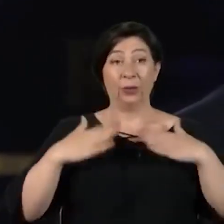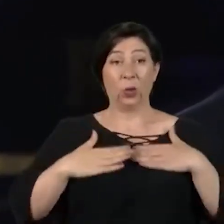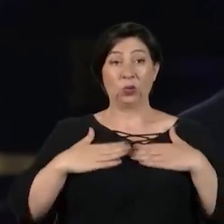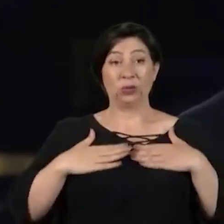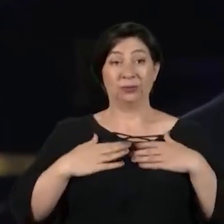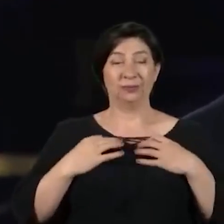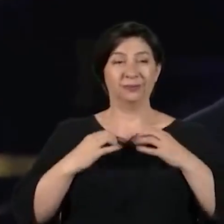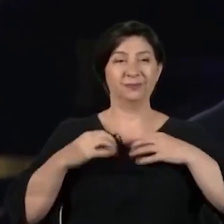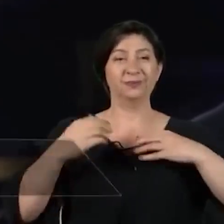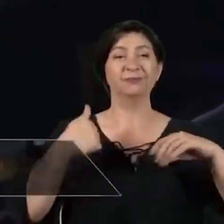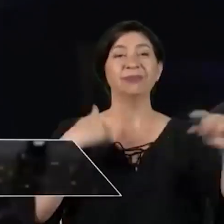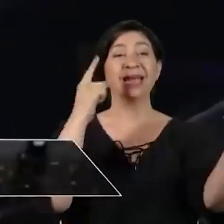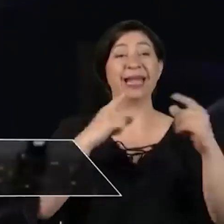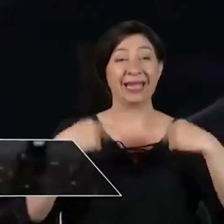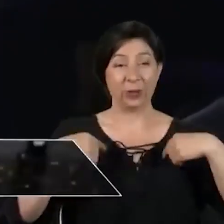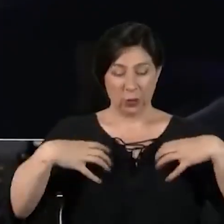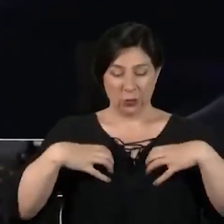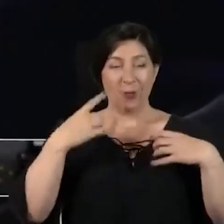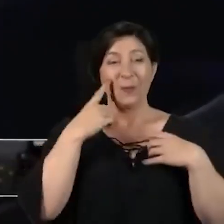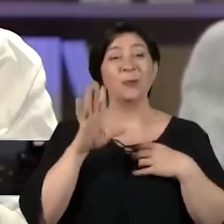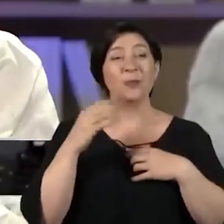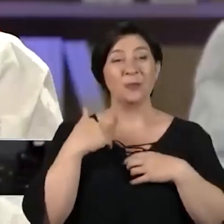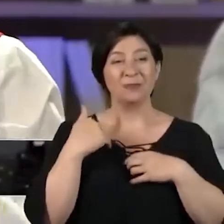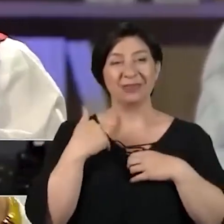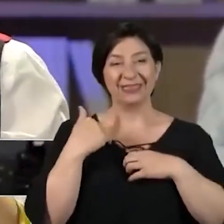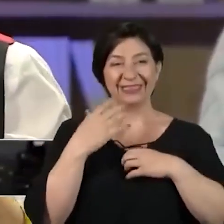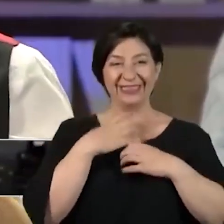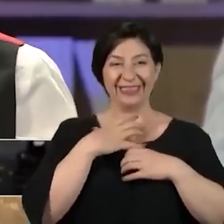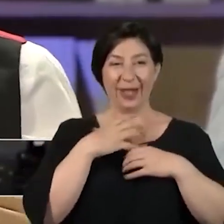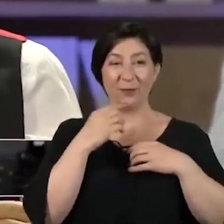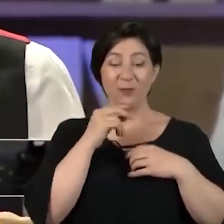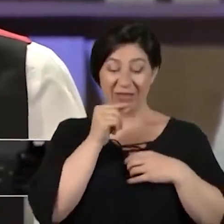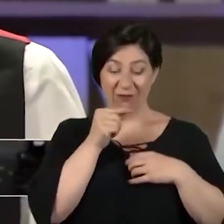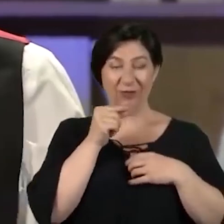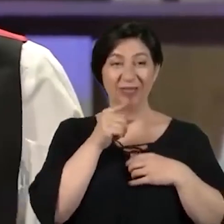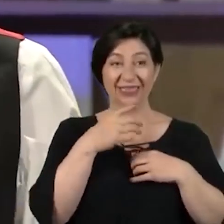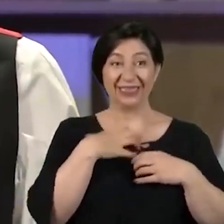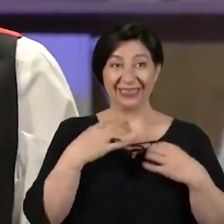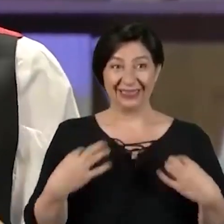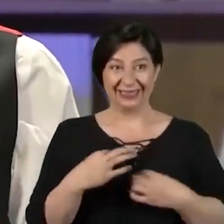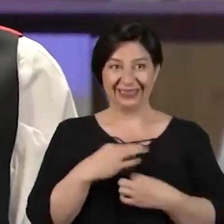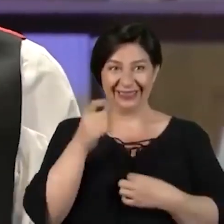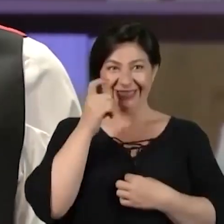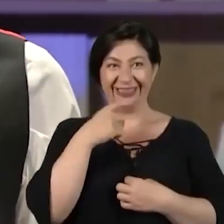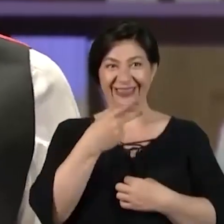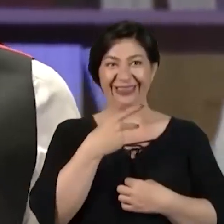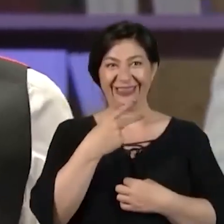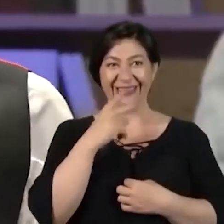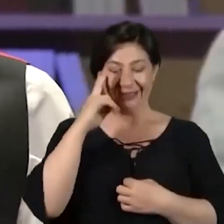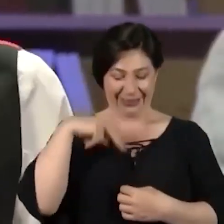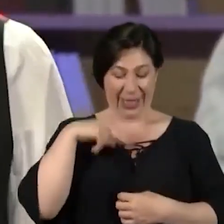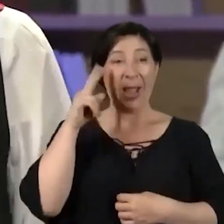yaptırdım. Ben kendi göğsüme bakmıyorum. Ben kendi mikrofonuma bakıyorum kaymasın diye. Siz de kendi göğüslerinize bakın. Evet. İkimiz de ara